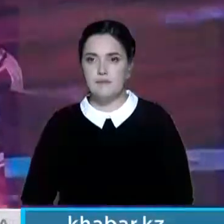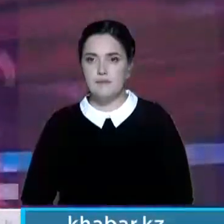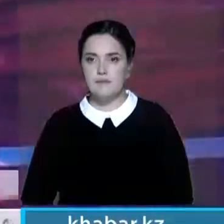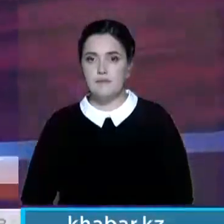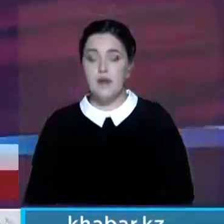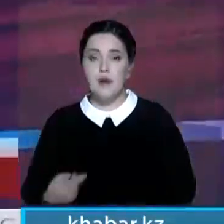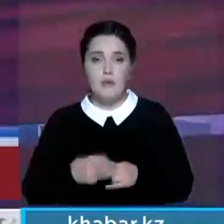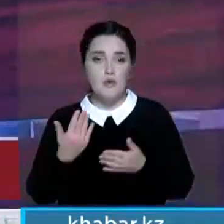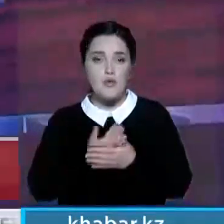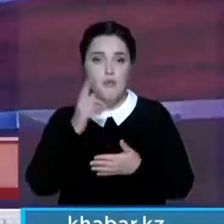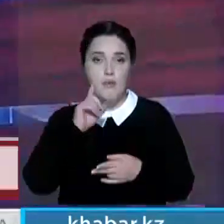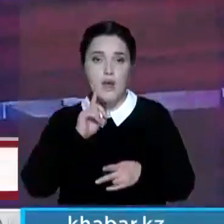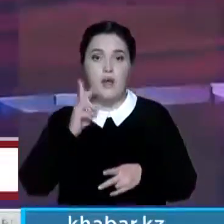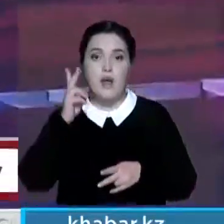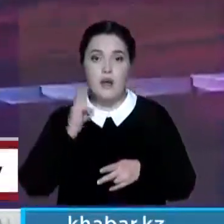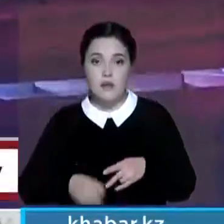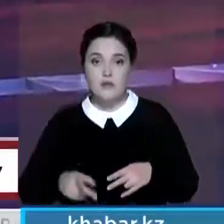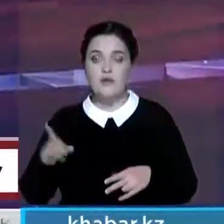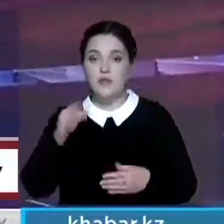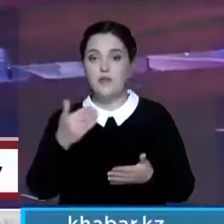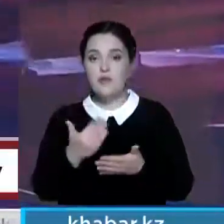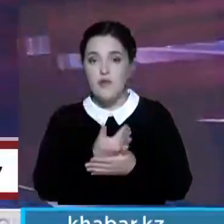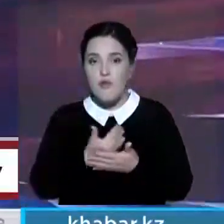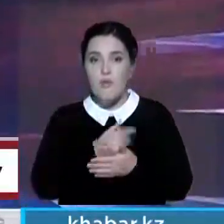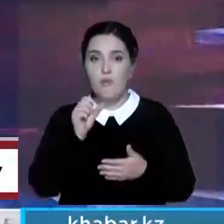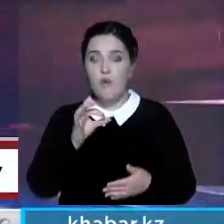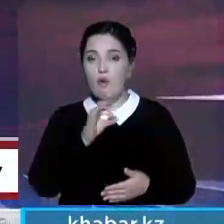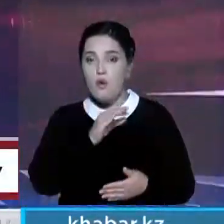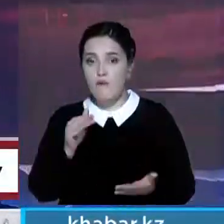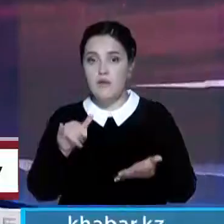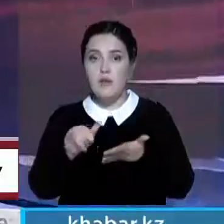Это вся информация к данному часу. Я напомню, что все наши новости